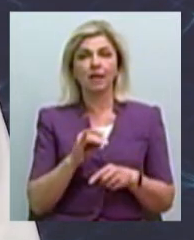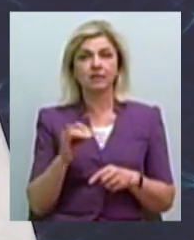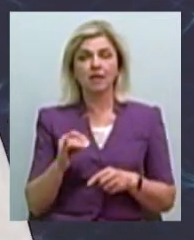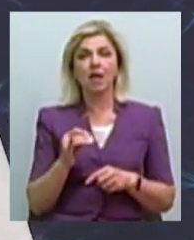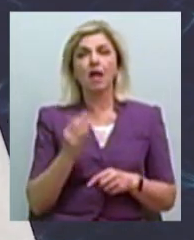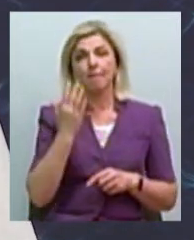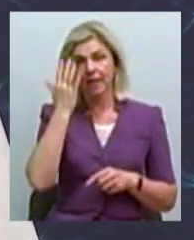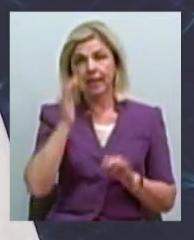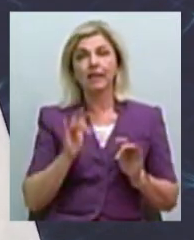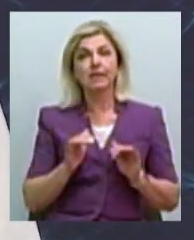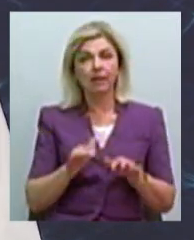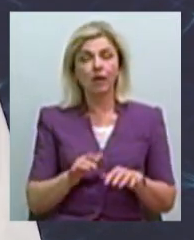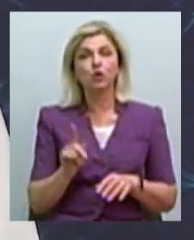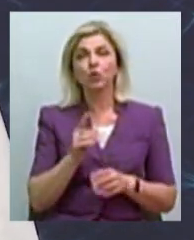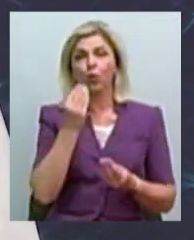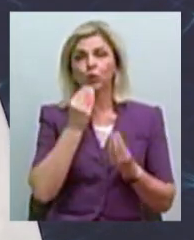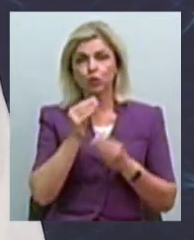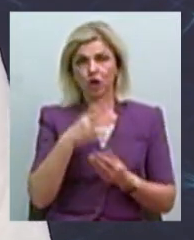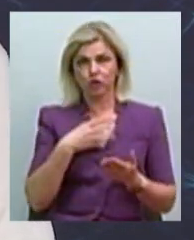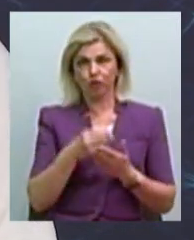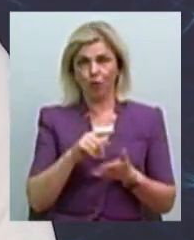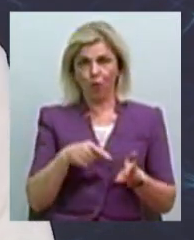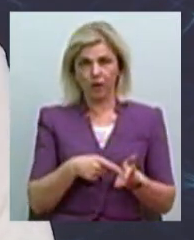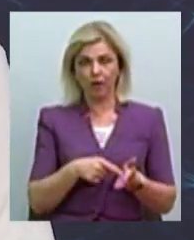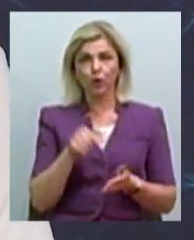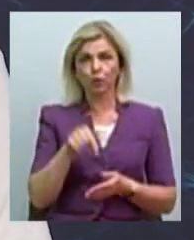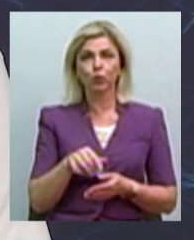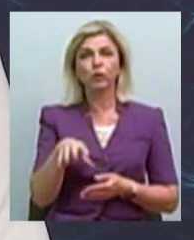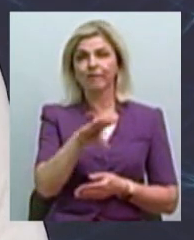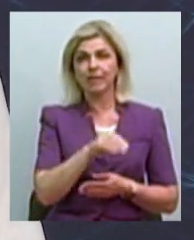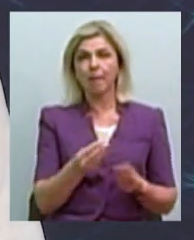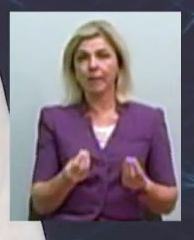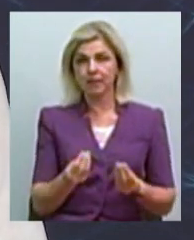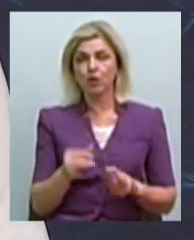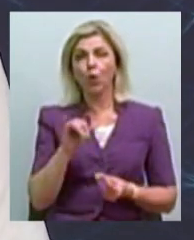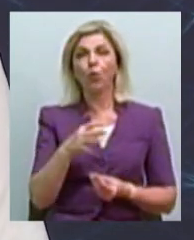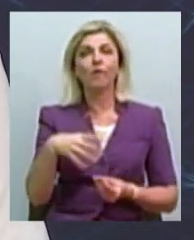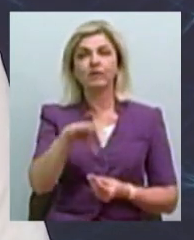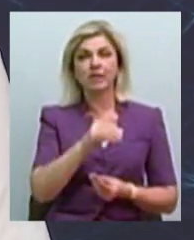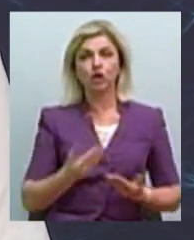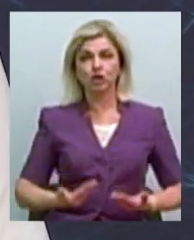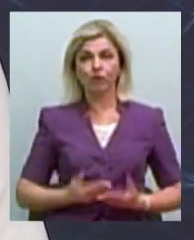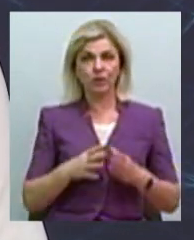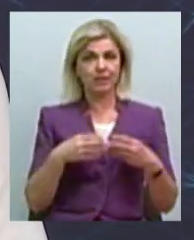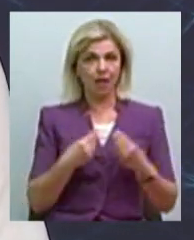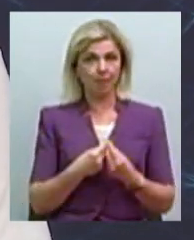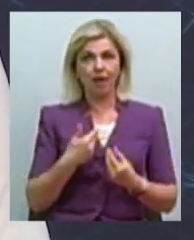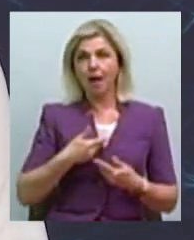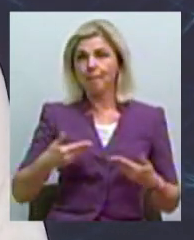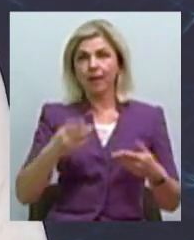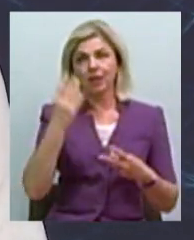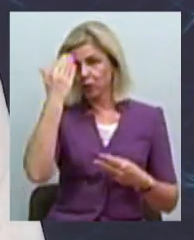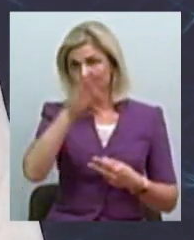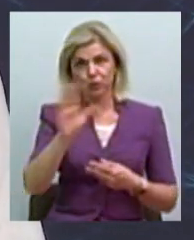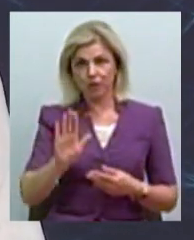мы собрались для того, чтобы улучшать свой город. Потому что здесь у всех бизнес, у всех здесь живут семьи, мы не откуда-то, мы родились